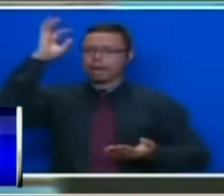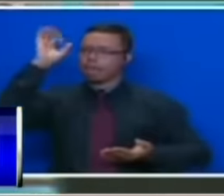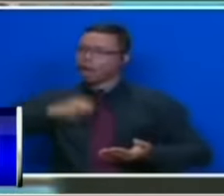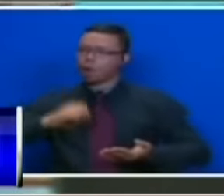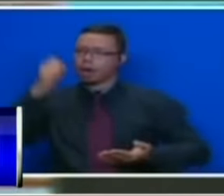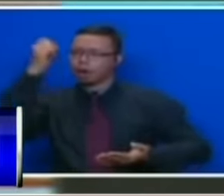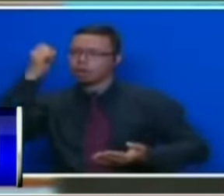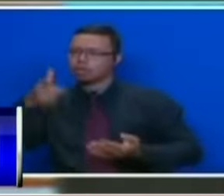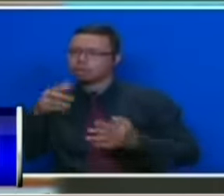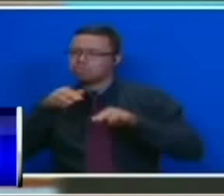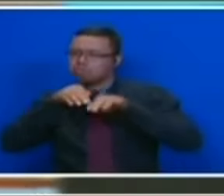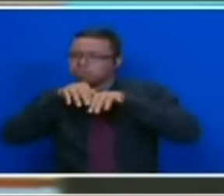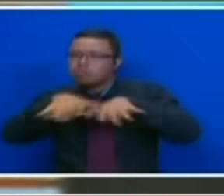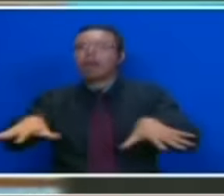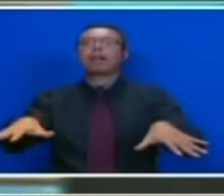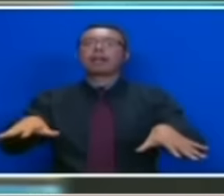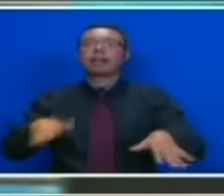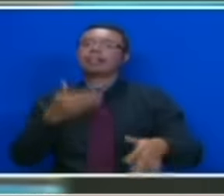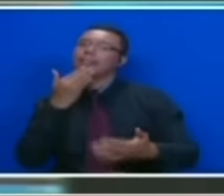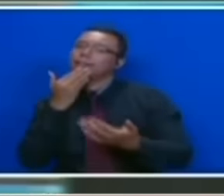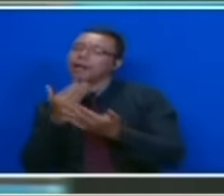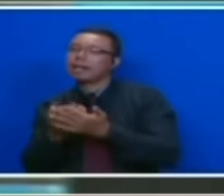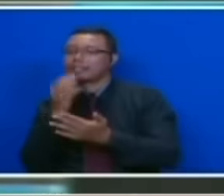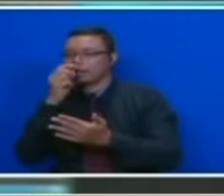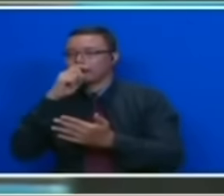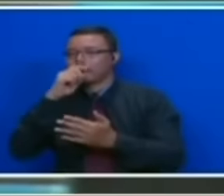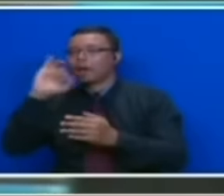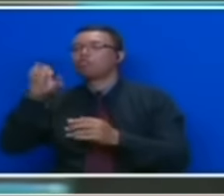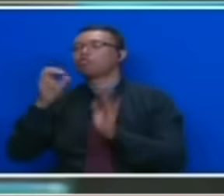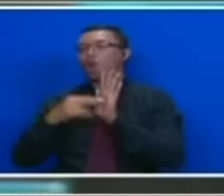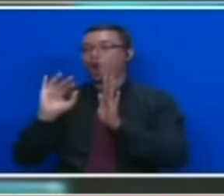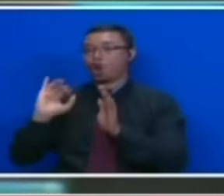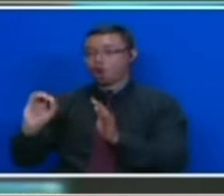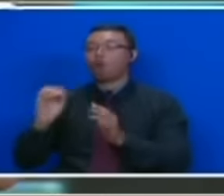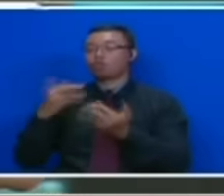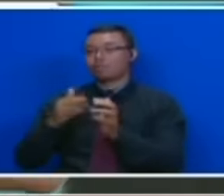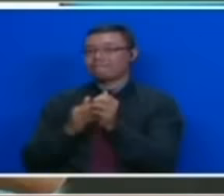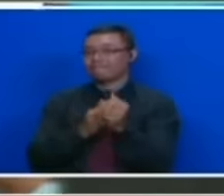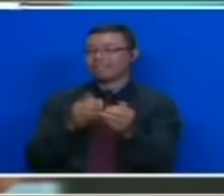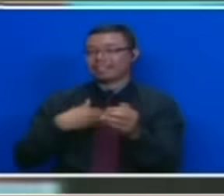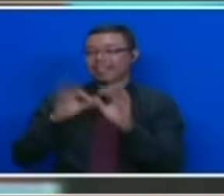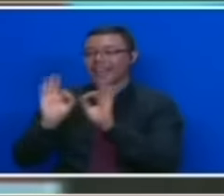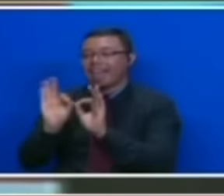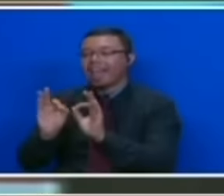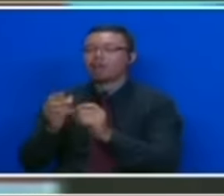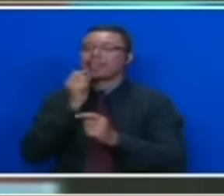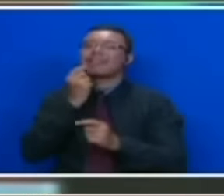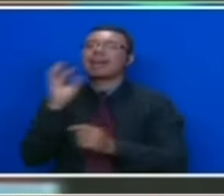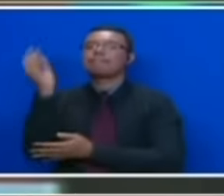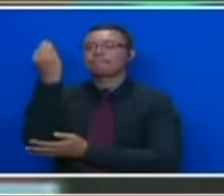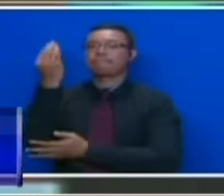dan jaringan. Sekali lagi, matur nuwun Pak Jono yang sudah mendidik kepemimpinan sejak SMP dulu. Bapak-bapak, Ibu